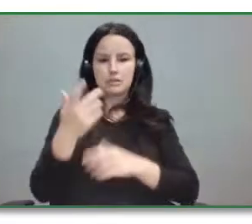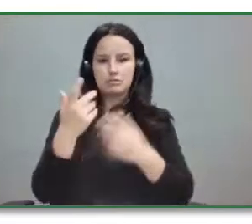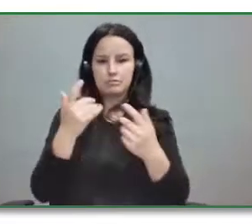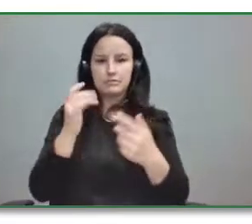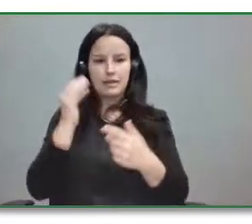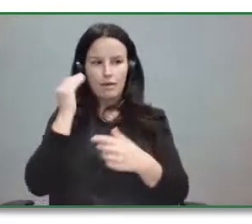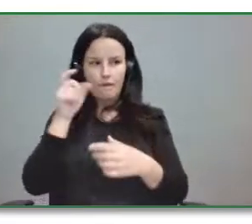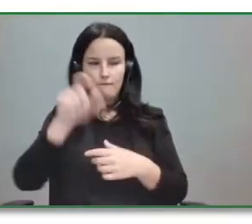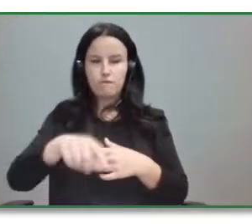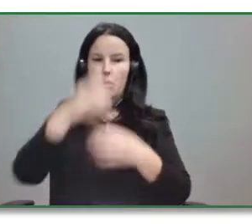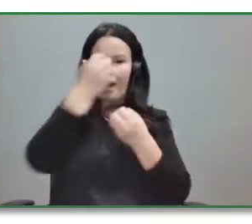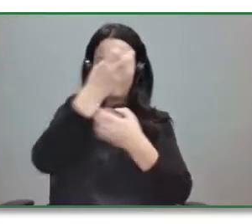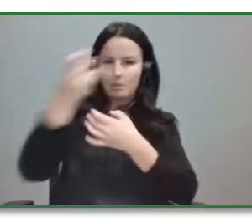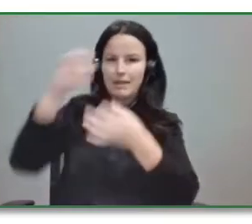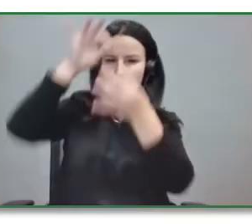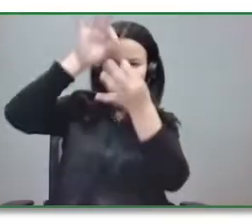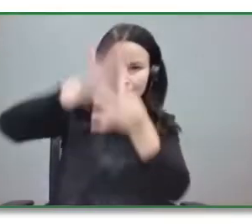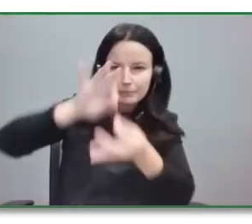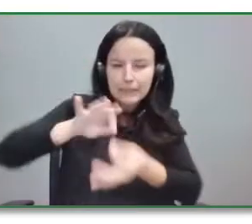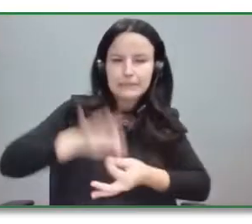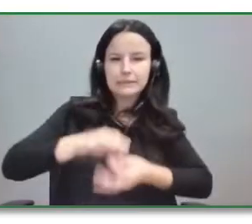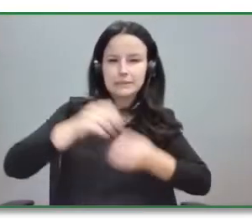détaillées pour le personnel, donc